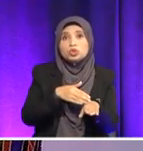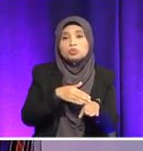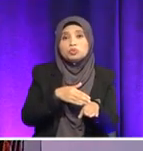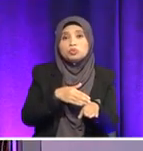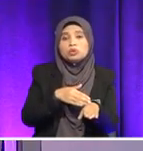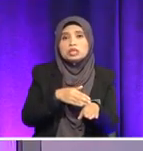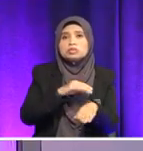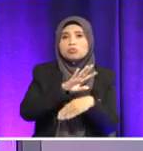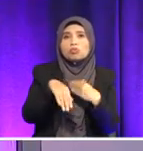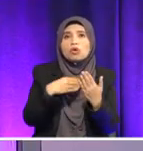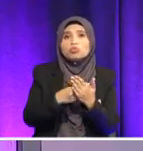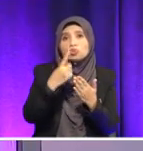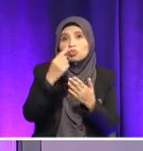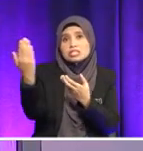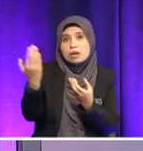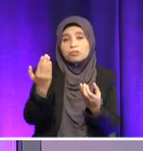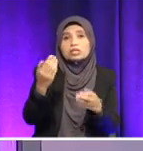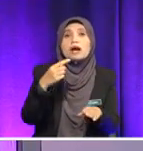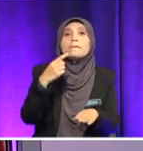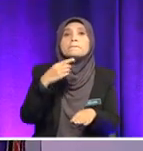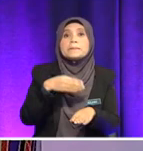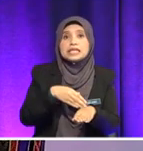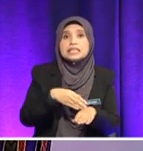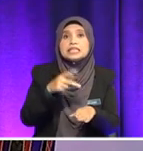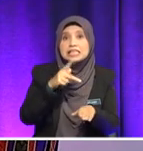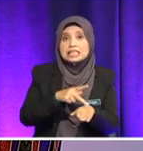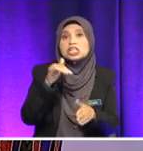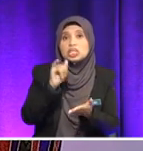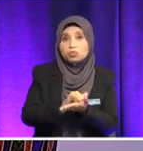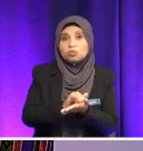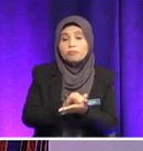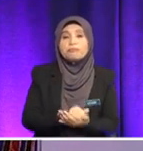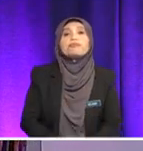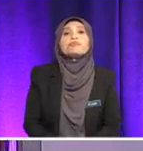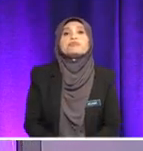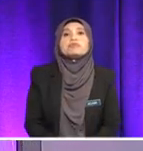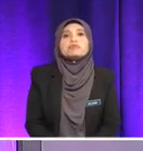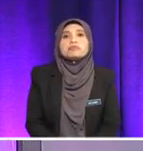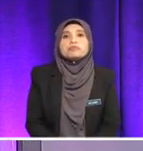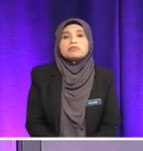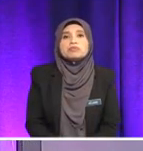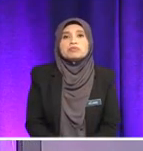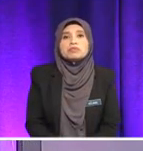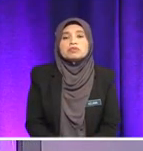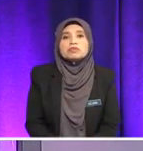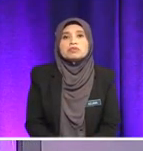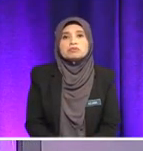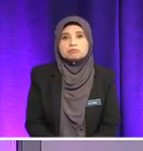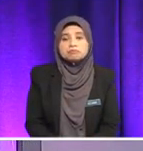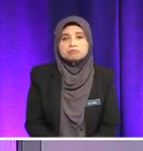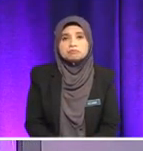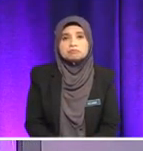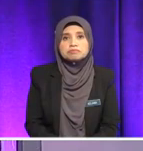yang ada untuk sambutan ketika itulah baik panjang lebar